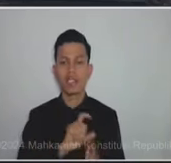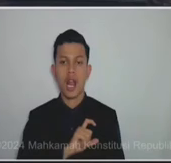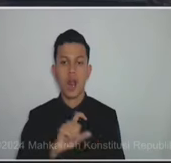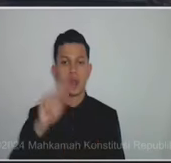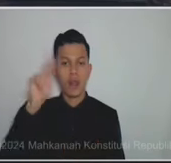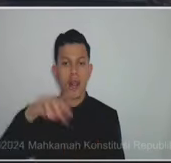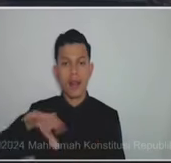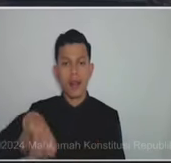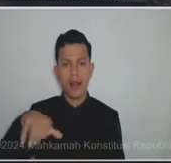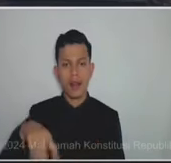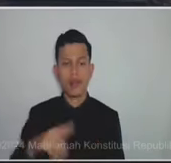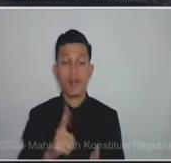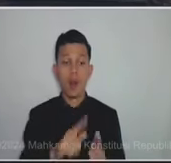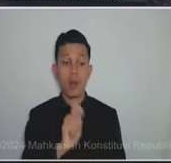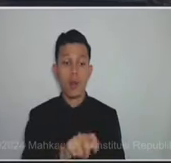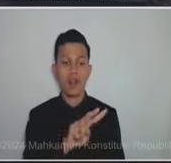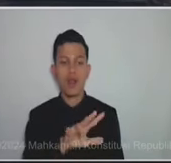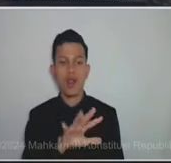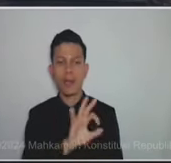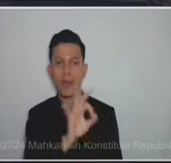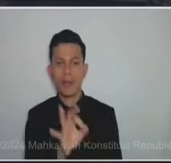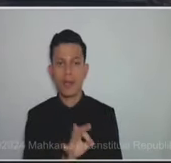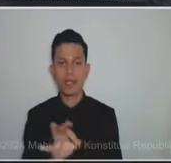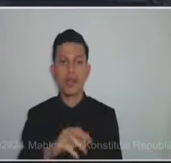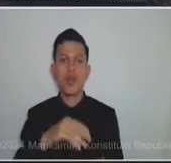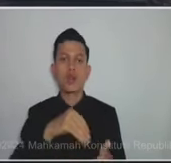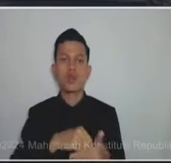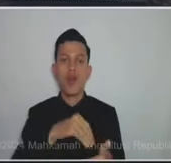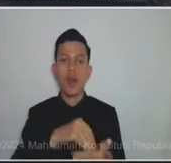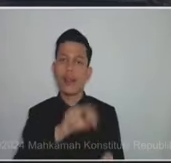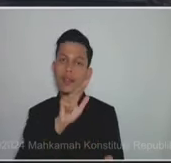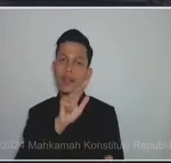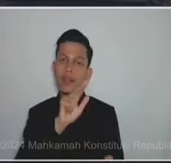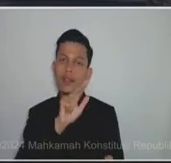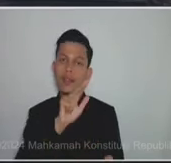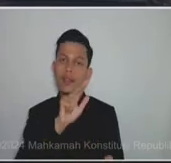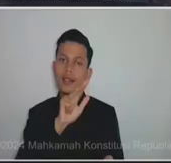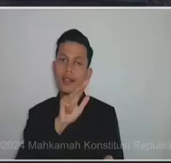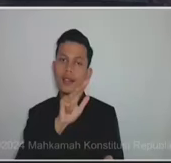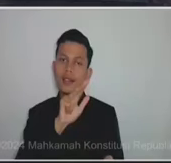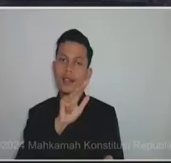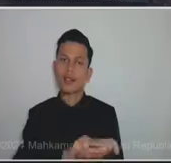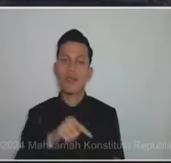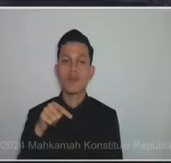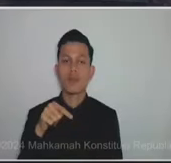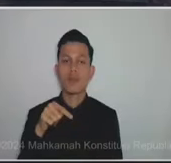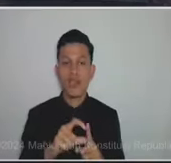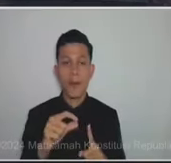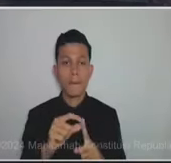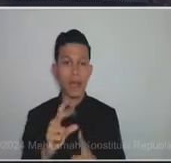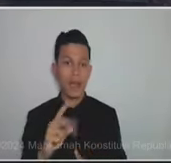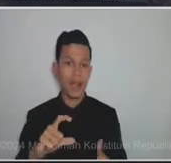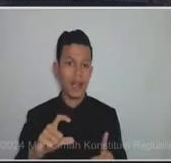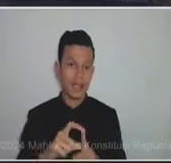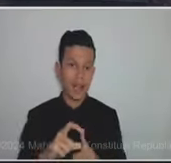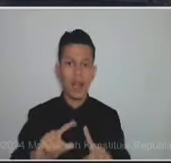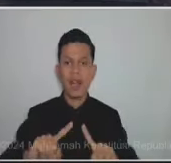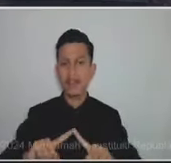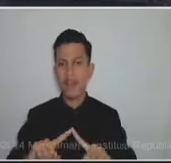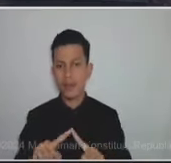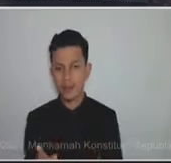25% dari akumulasi pelan suara sah dalam pemilihan umum anggota DPRD di daerah yang bersangkutan namun tidak menegaskan Apabila ternyata